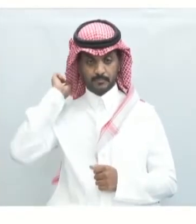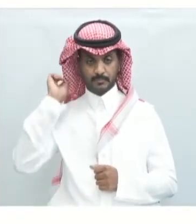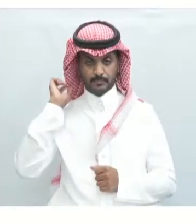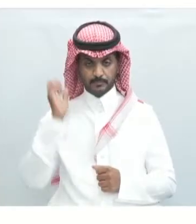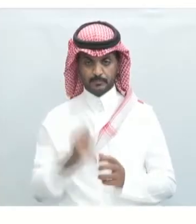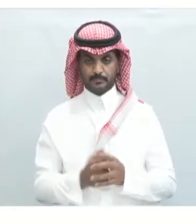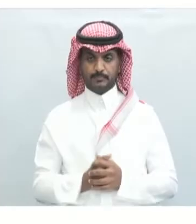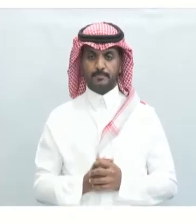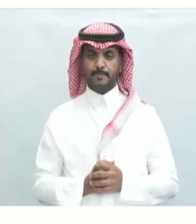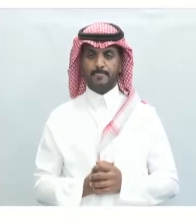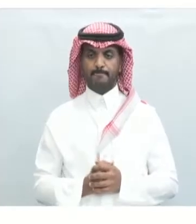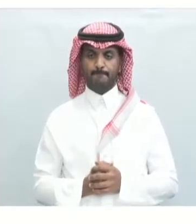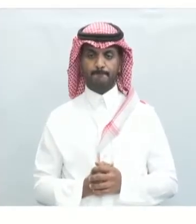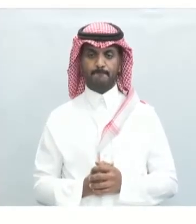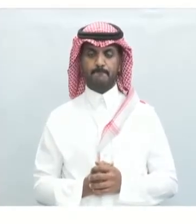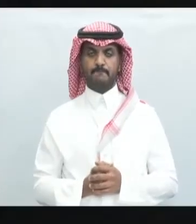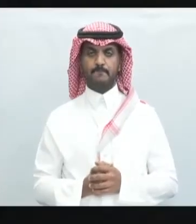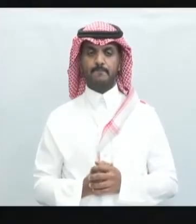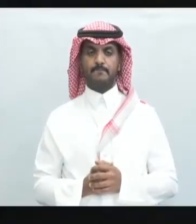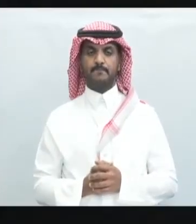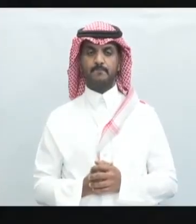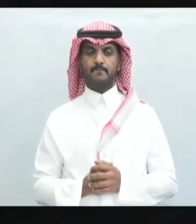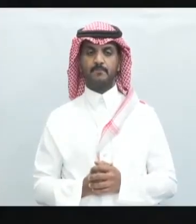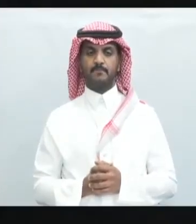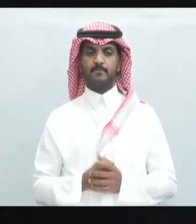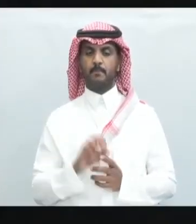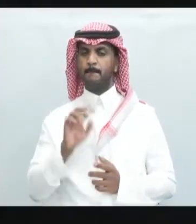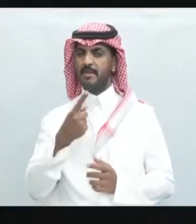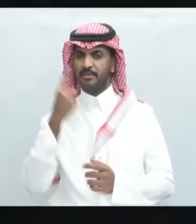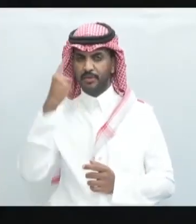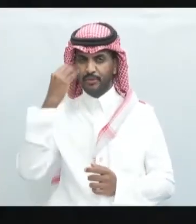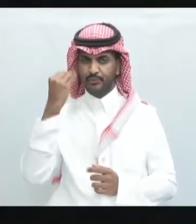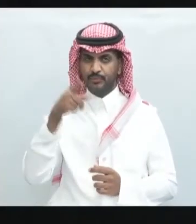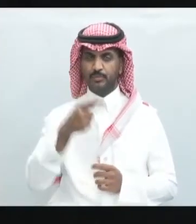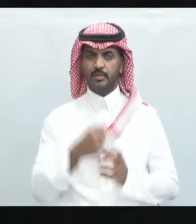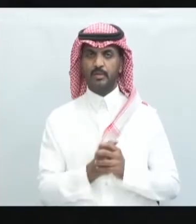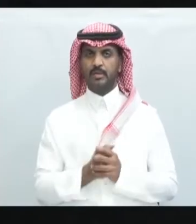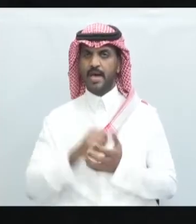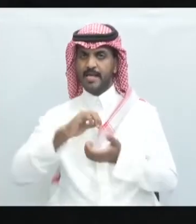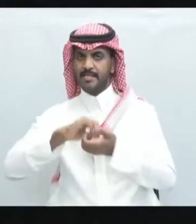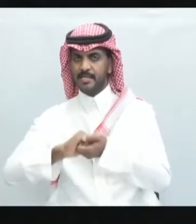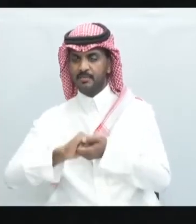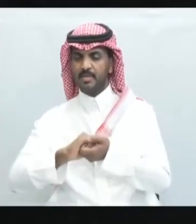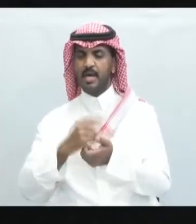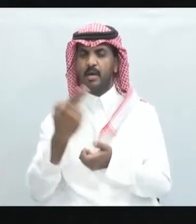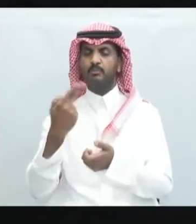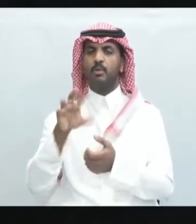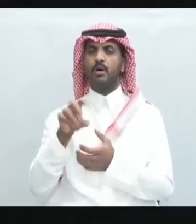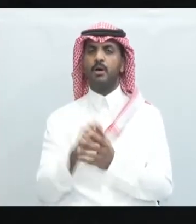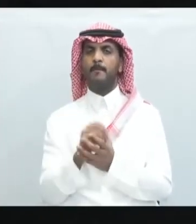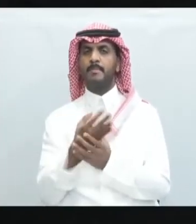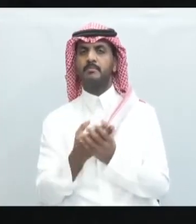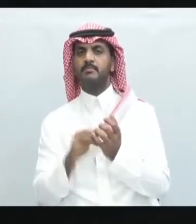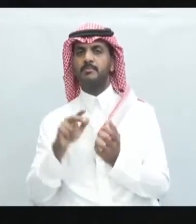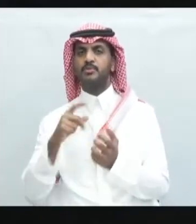من يستطيع الاجابه على هذا السؤال ماذا تعرفون عن هذا الصحابي عبد الله ابن مسعود